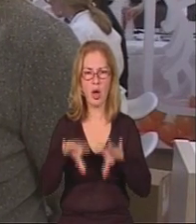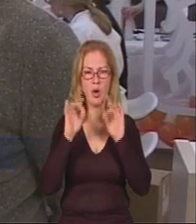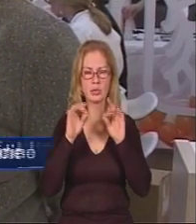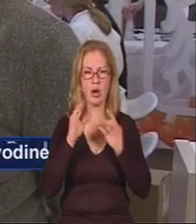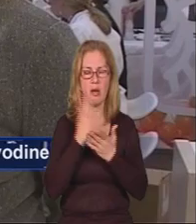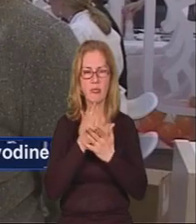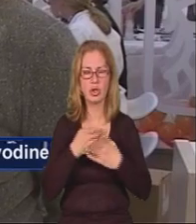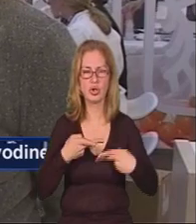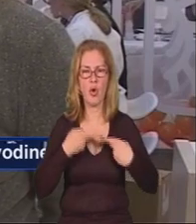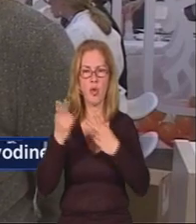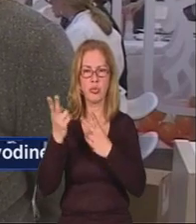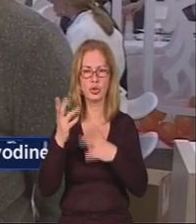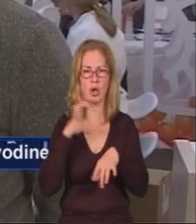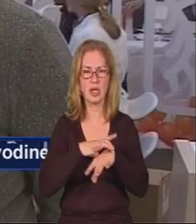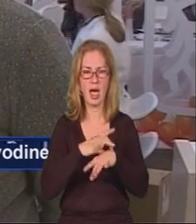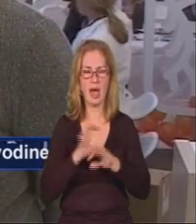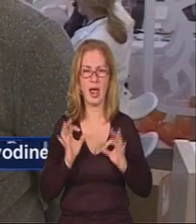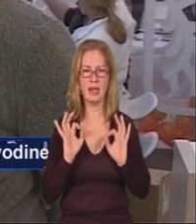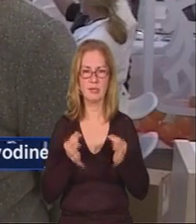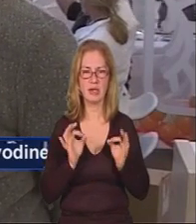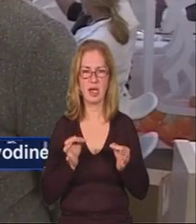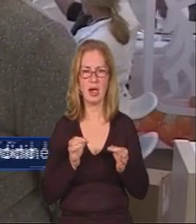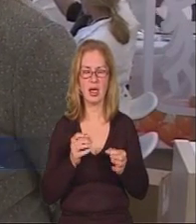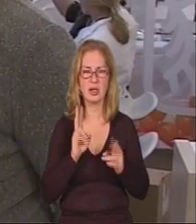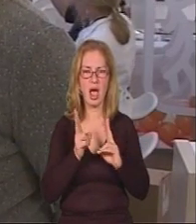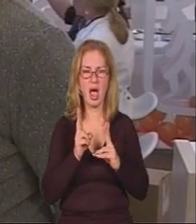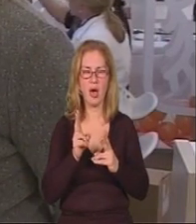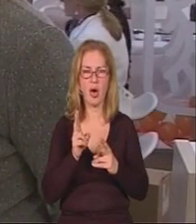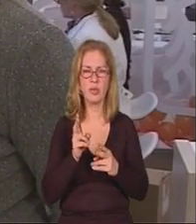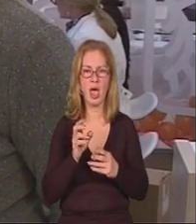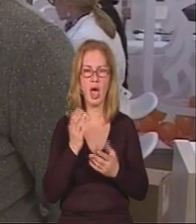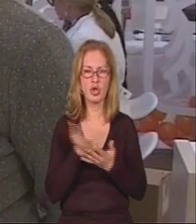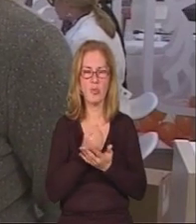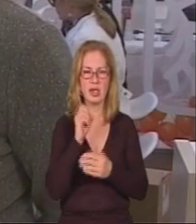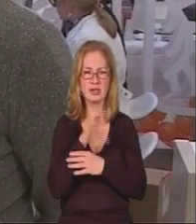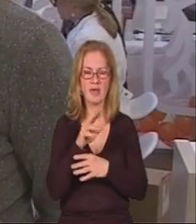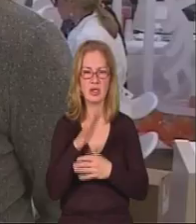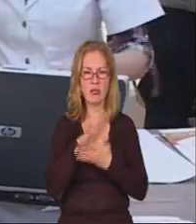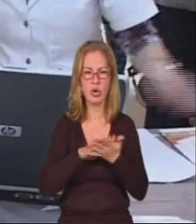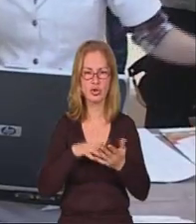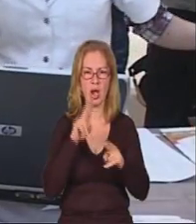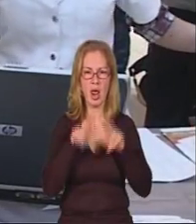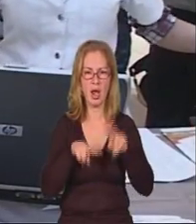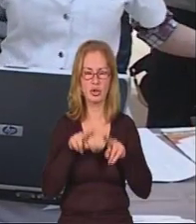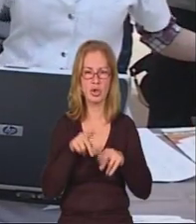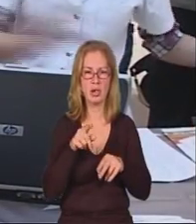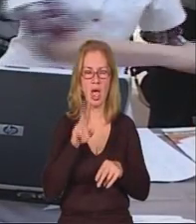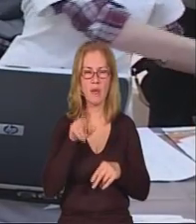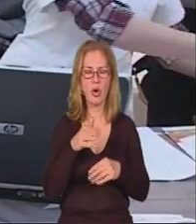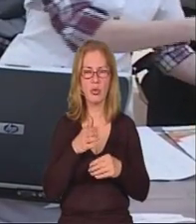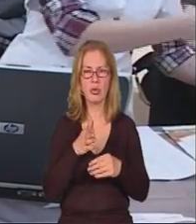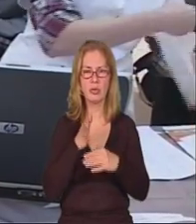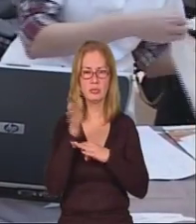neki poremećaj i biti upućeni kod lekara specijaliste kako bi dobili savjet i na vreme krenuli s lečenjem. Pregledi se mogu obaviti